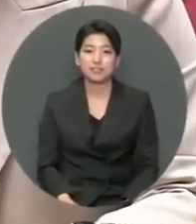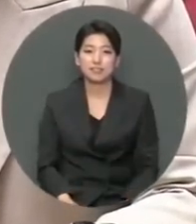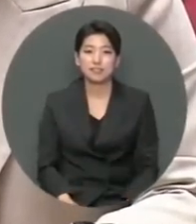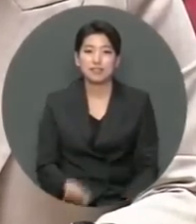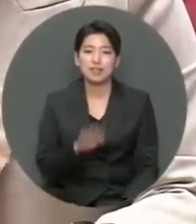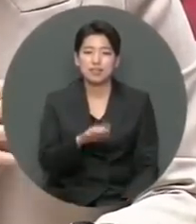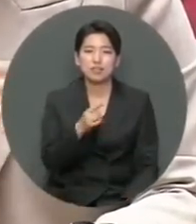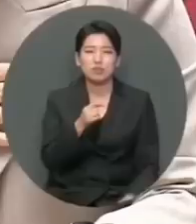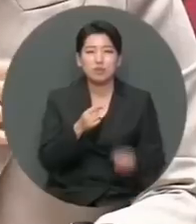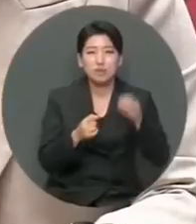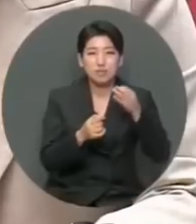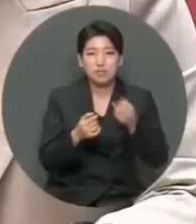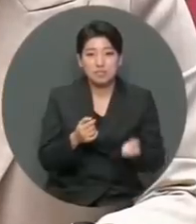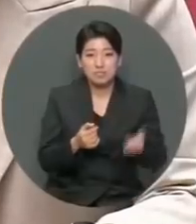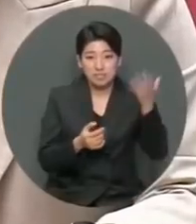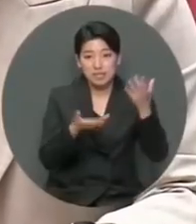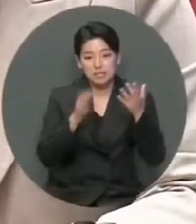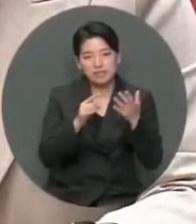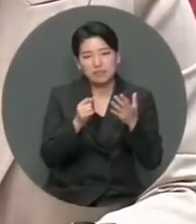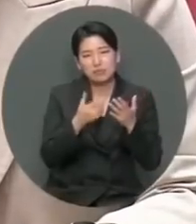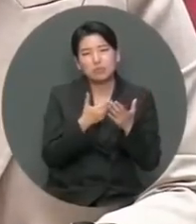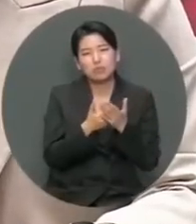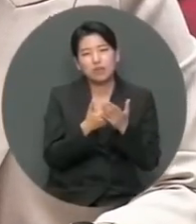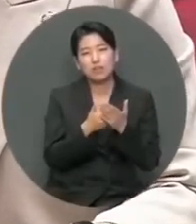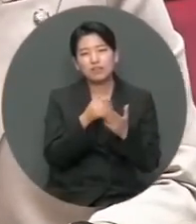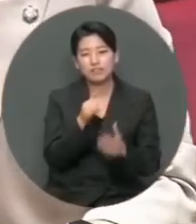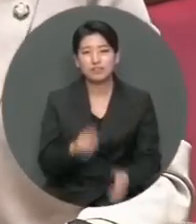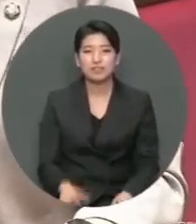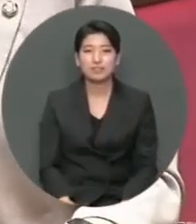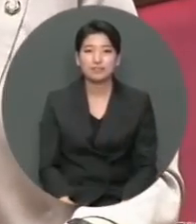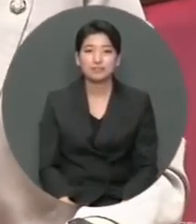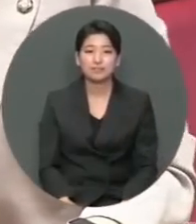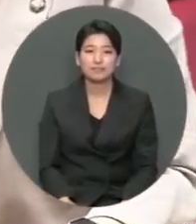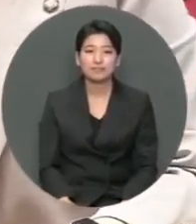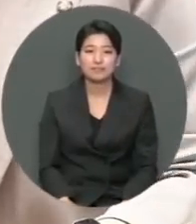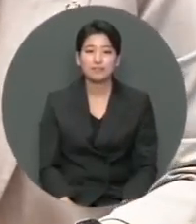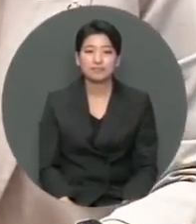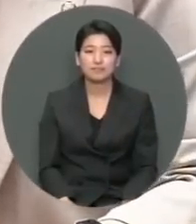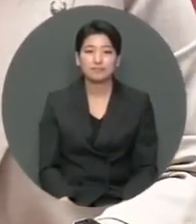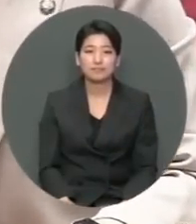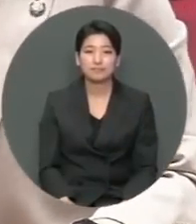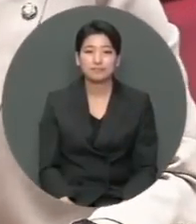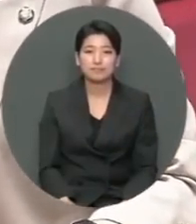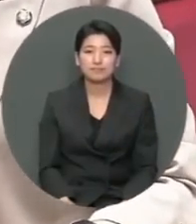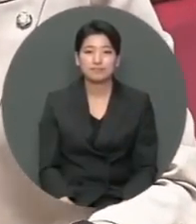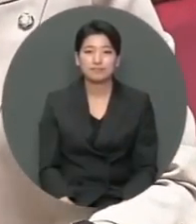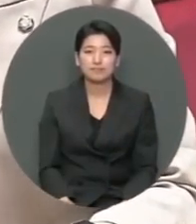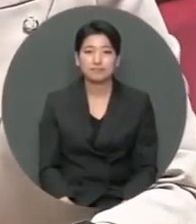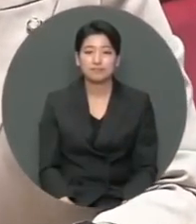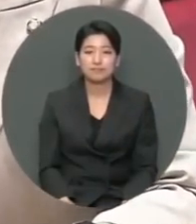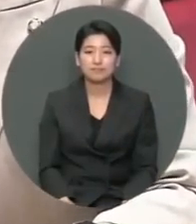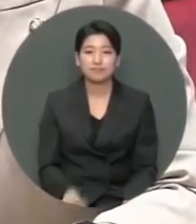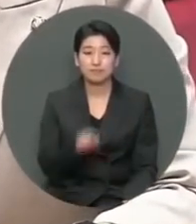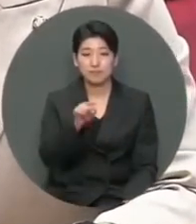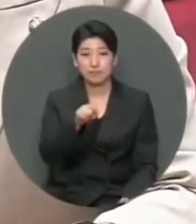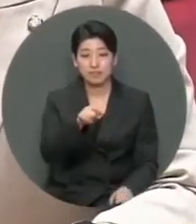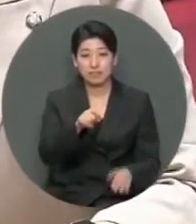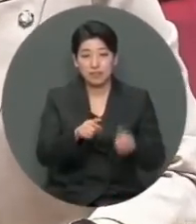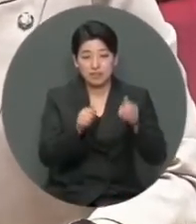불안한 토대에 있다고 생각하긴 합니다만 어쨌든 근데 그 분쟁 판결에